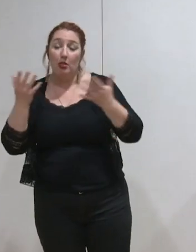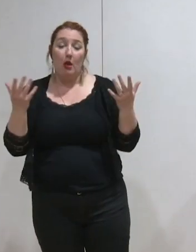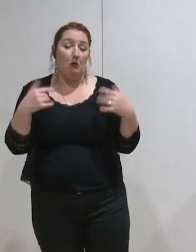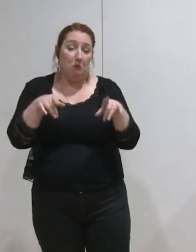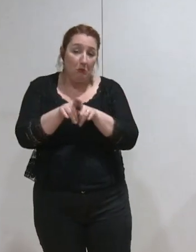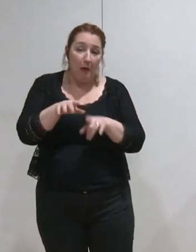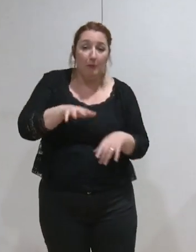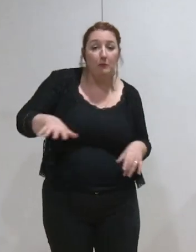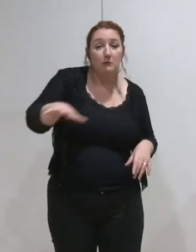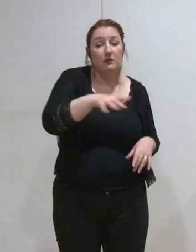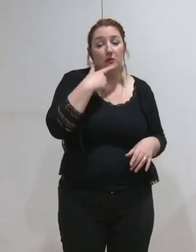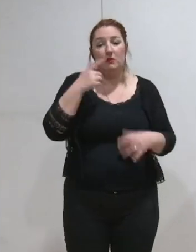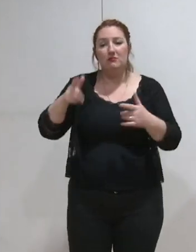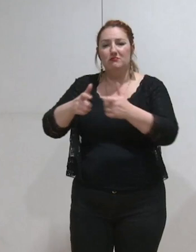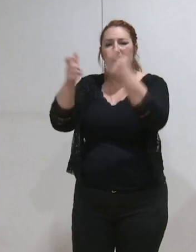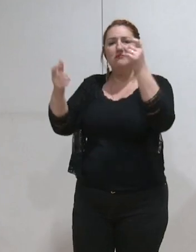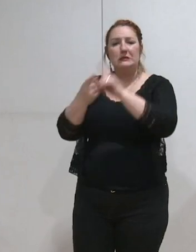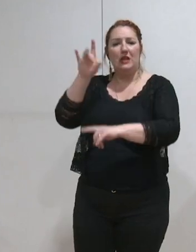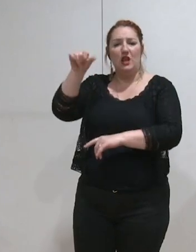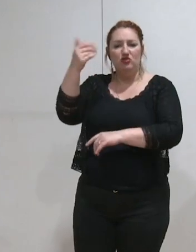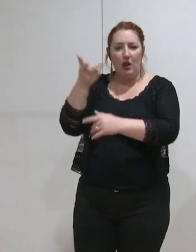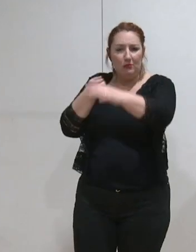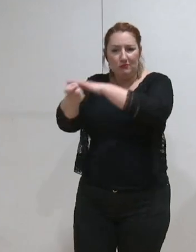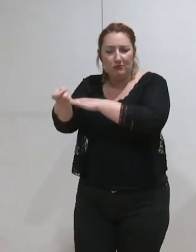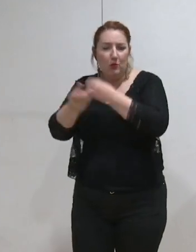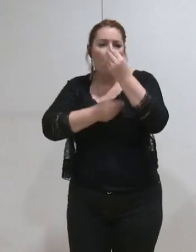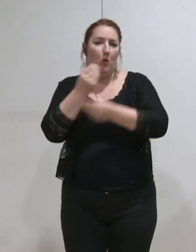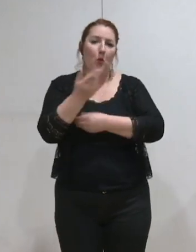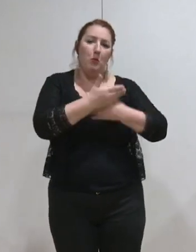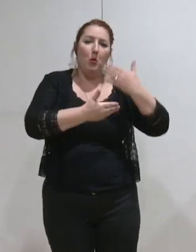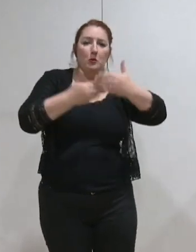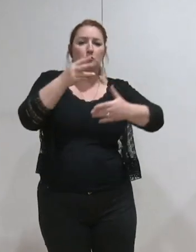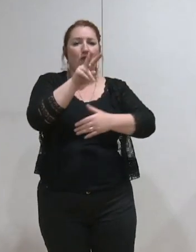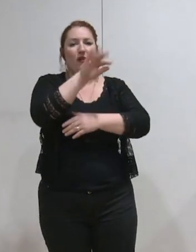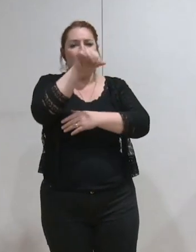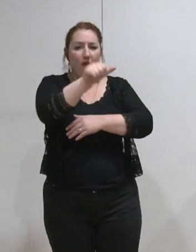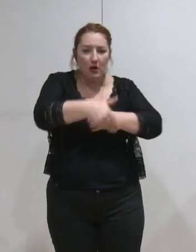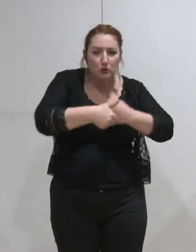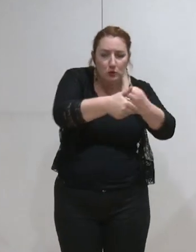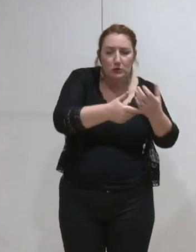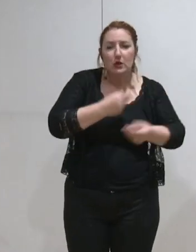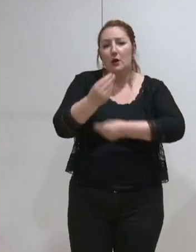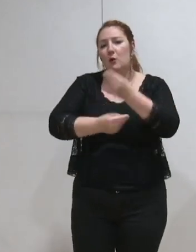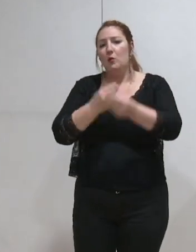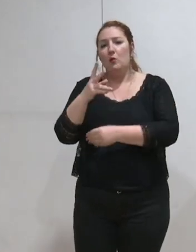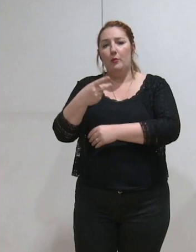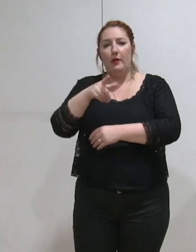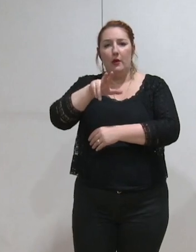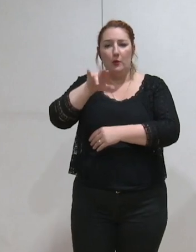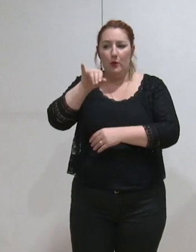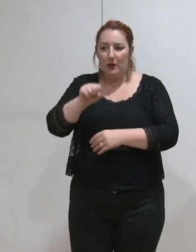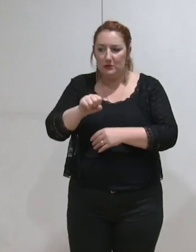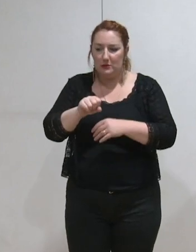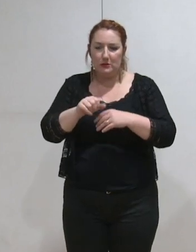des aides directes au bailleur du soutien à la production en VEFA de la condition mise au soutien au plus